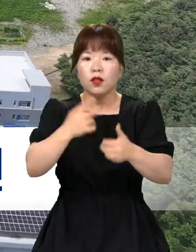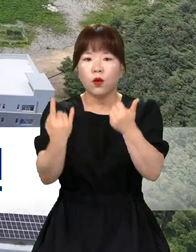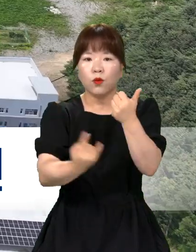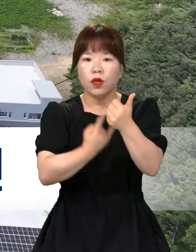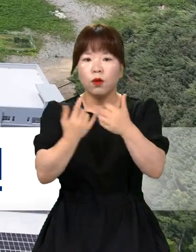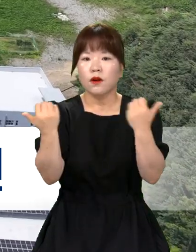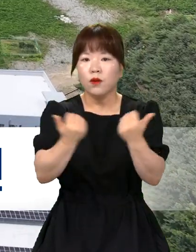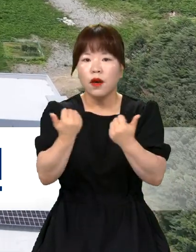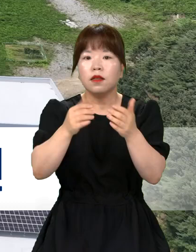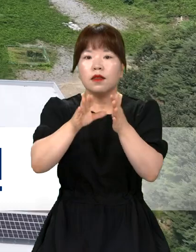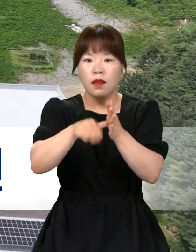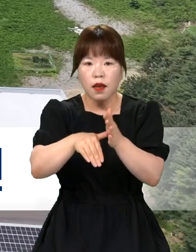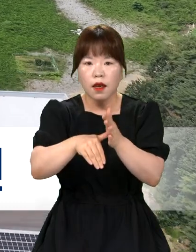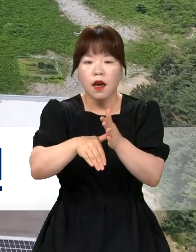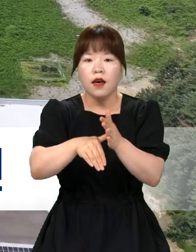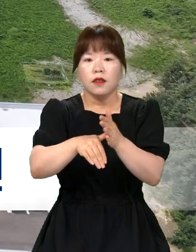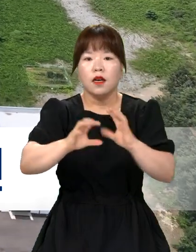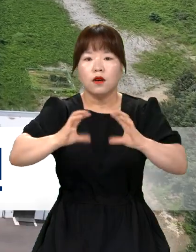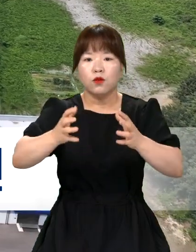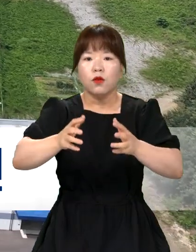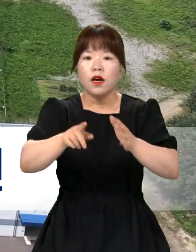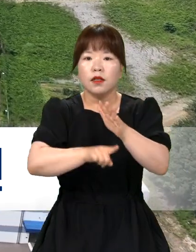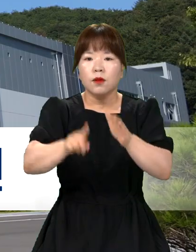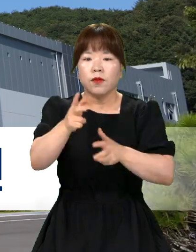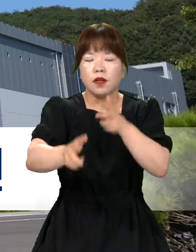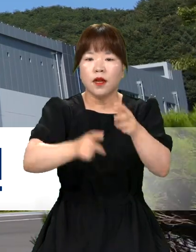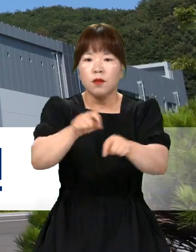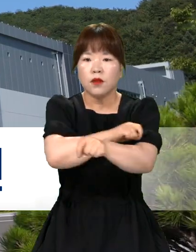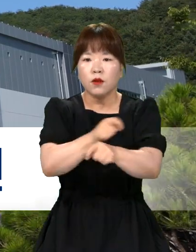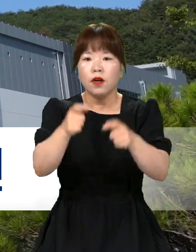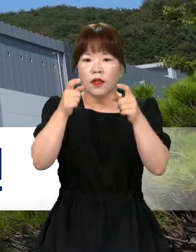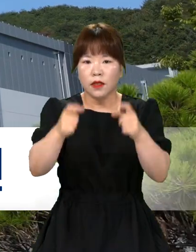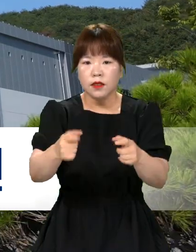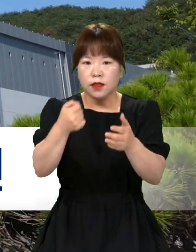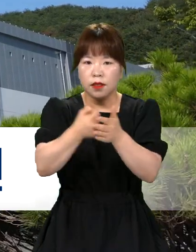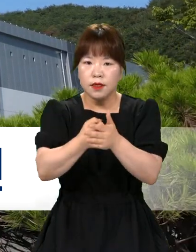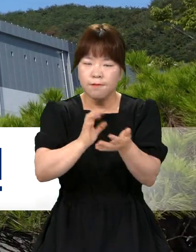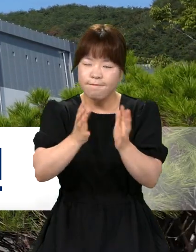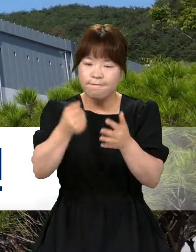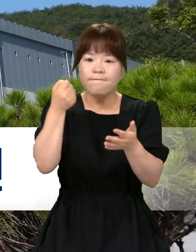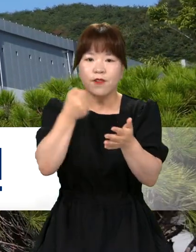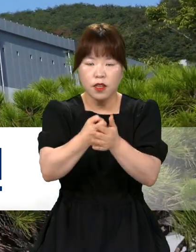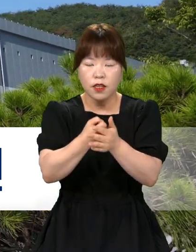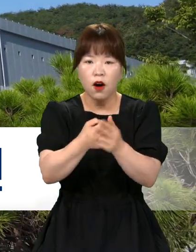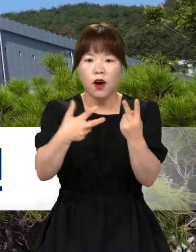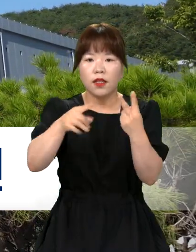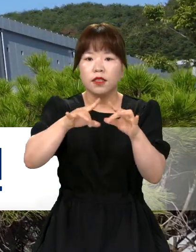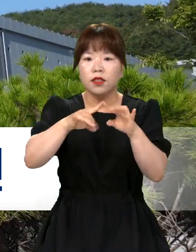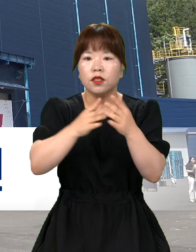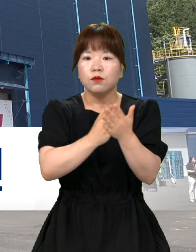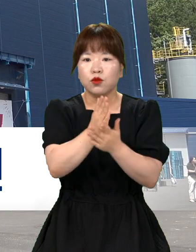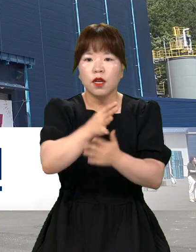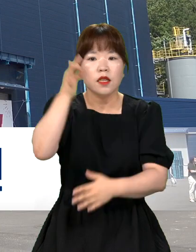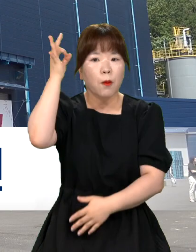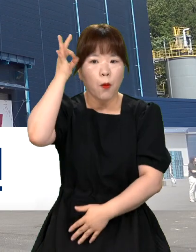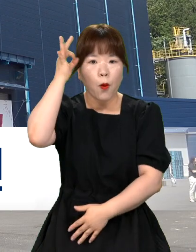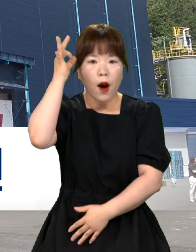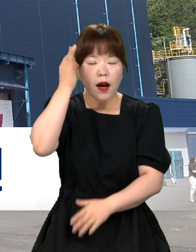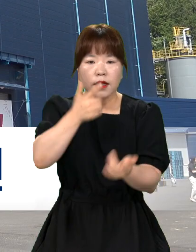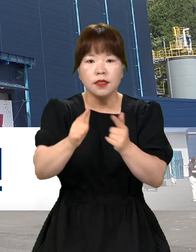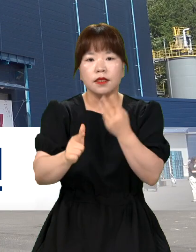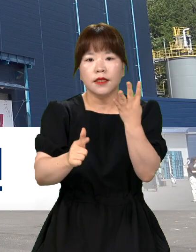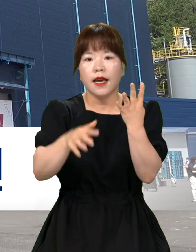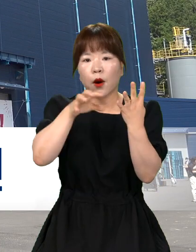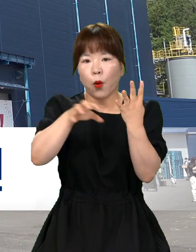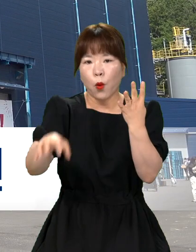첨단 전략산업위원회에서 국가 첨단 전략산업 특화단지 지정을 심의의결해 2차전지 분야에는 포황